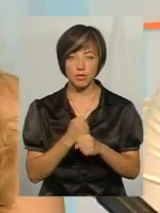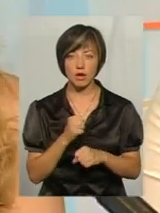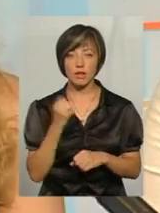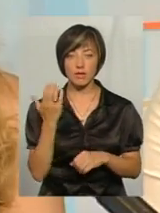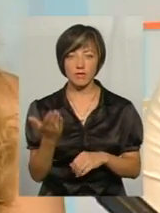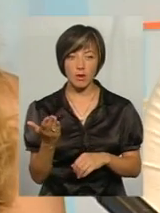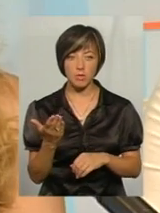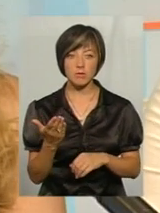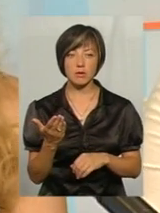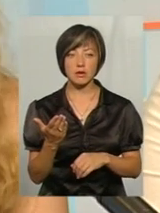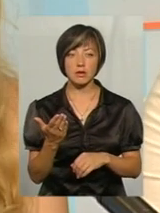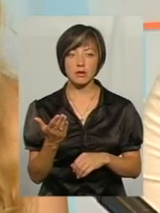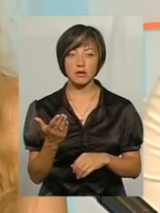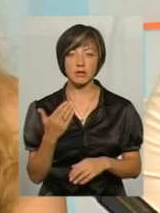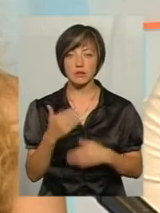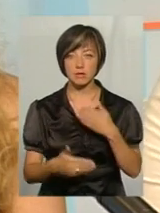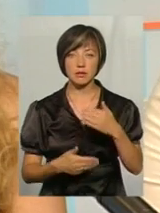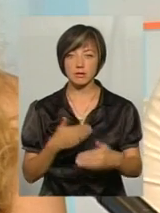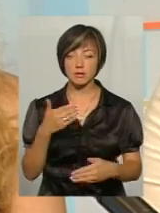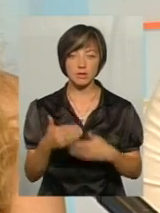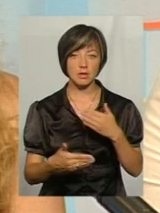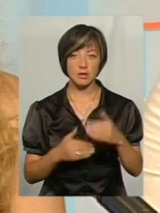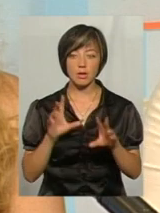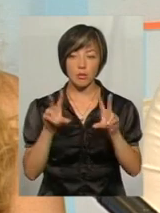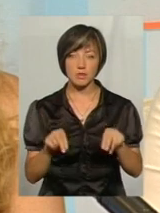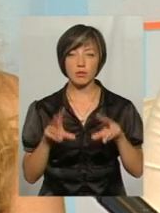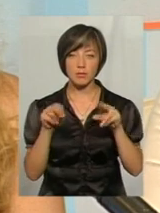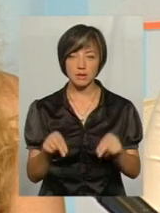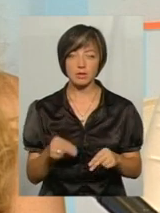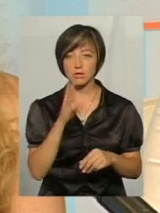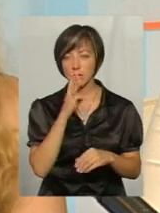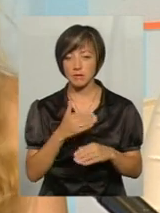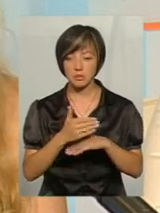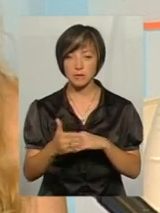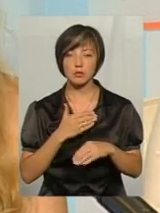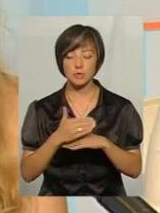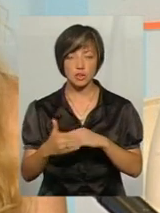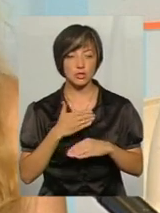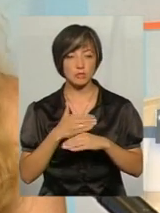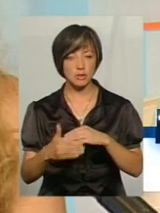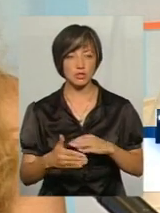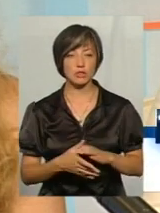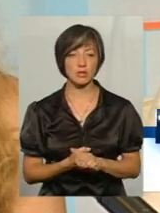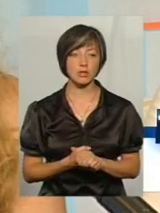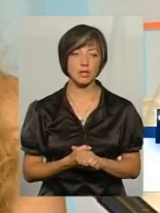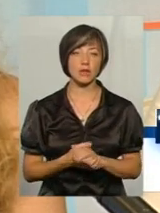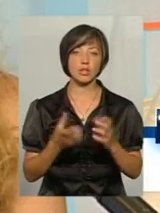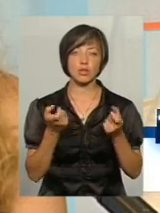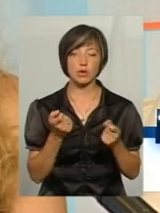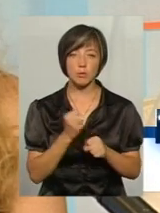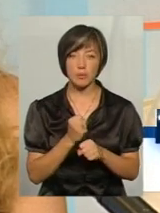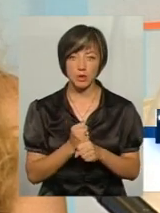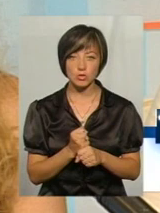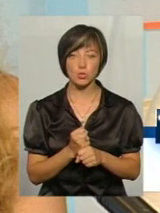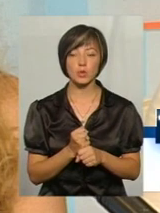вам чекають весь час, називається, хибні обіцянки, постійно говорячи, гроші заплатять пізніше, ще трошки